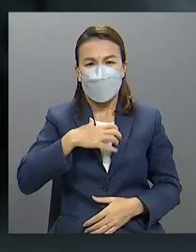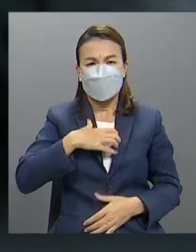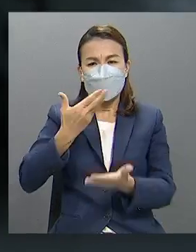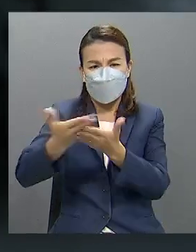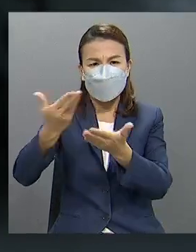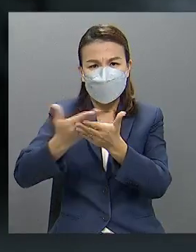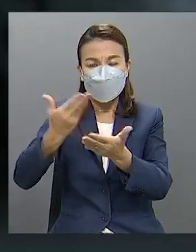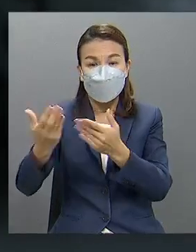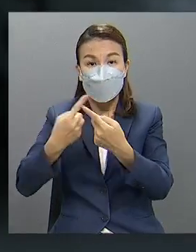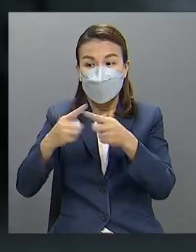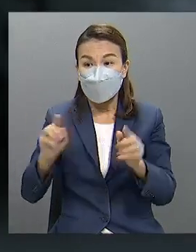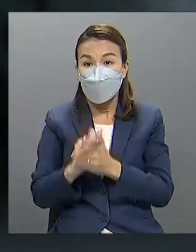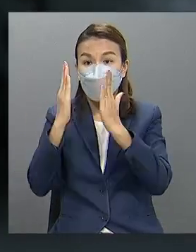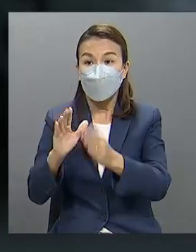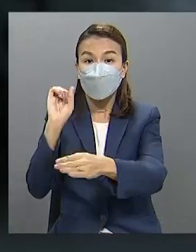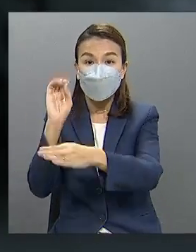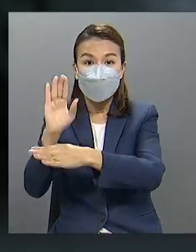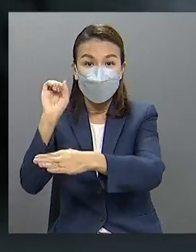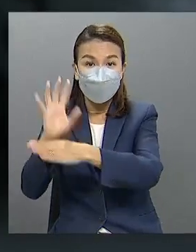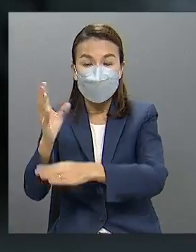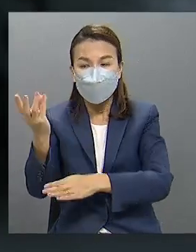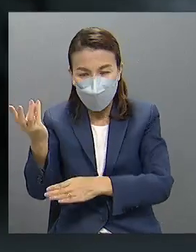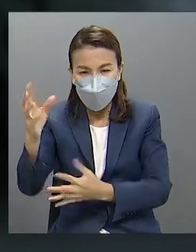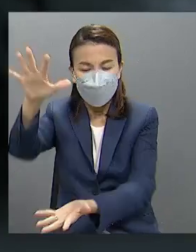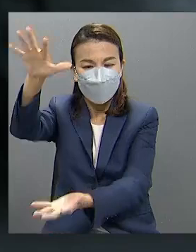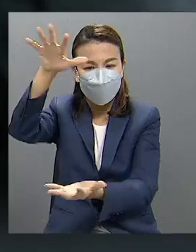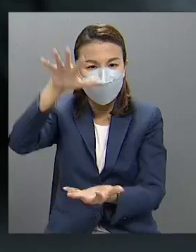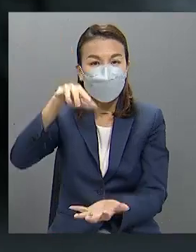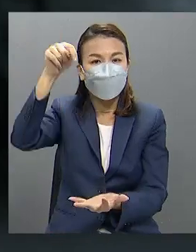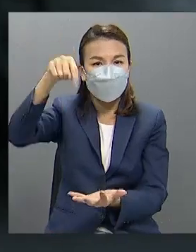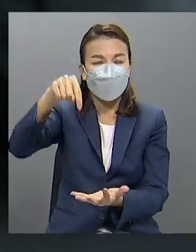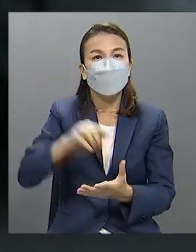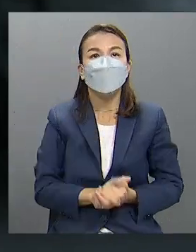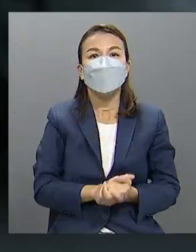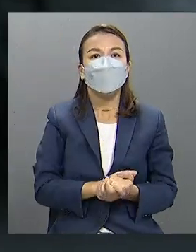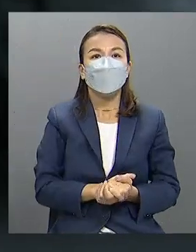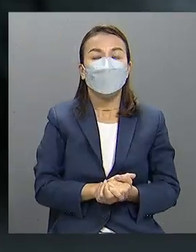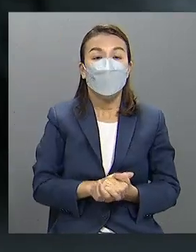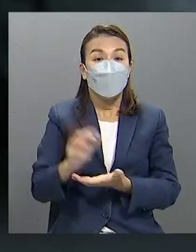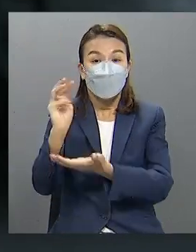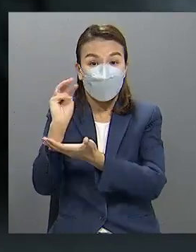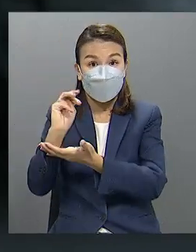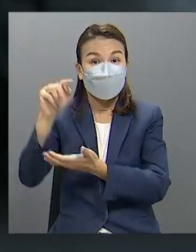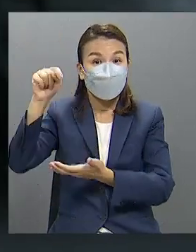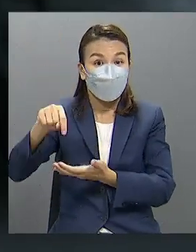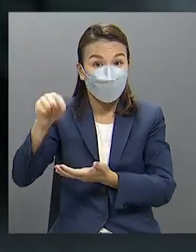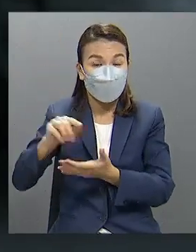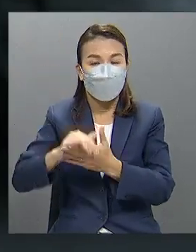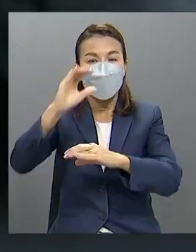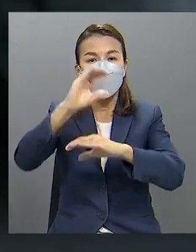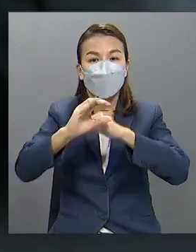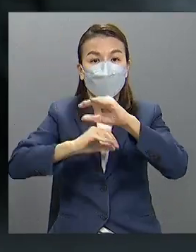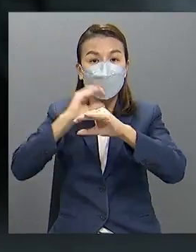างคนบริจาคยังน้อยอยู่ค่ะคุณพรวดีคุณจีรชตาคะดังนั้นกระจกเงาก็หวังว่านะคะโครงการที่เริ่มต้นทำในขณะ